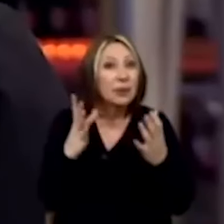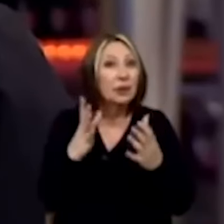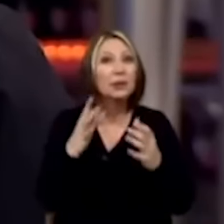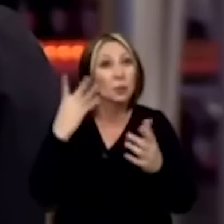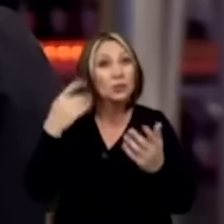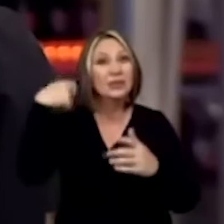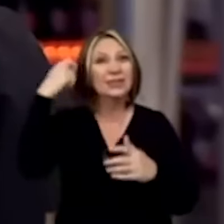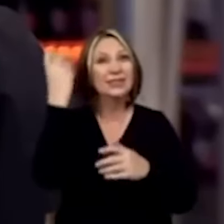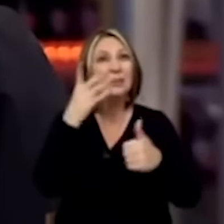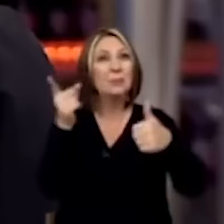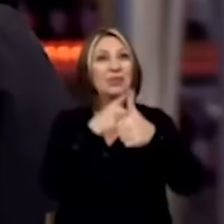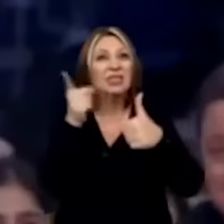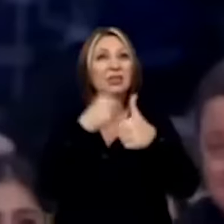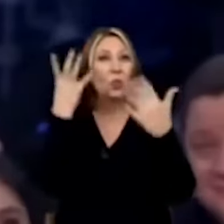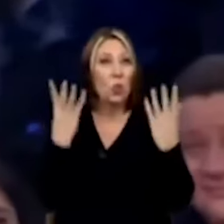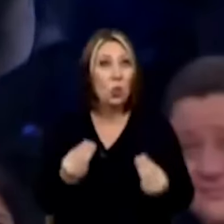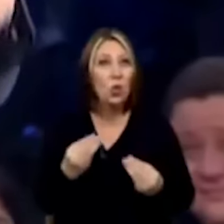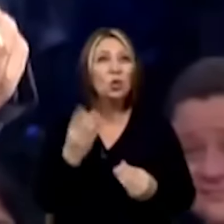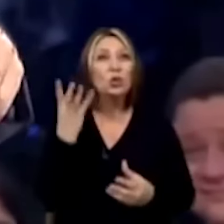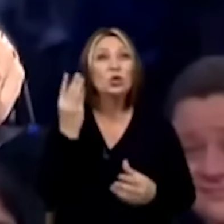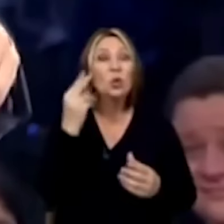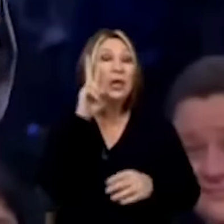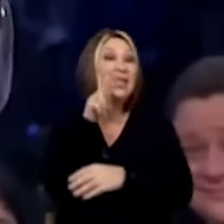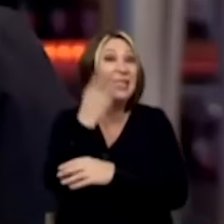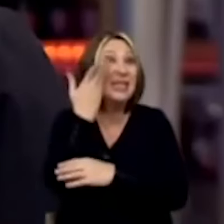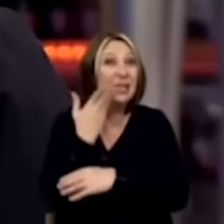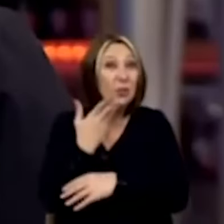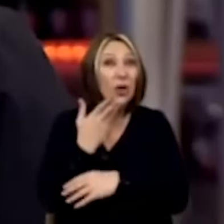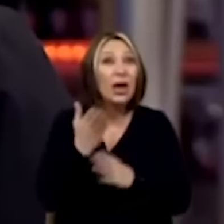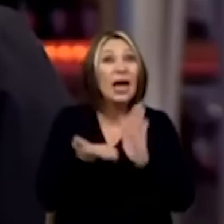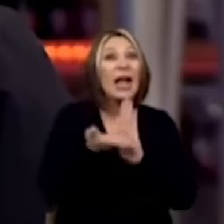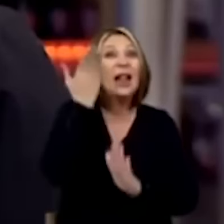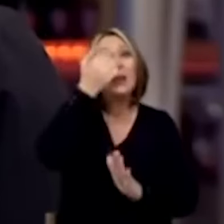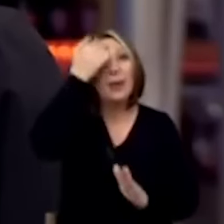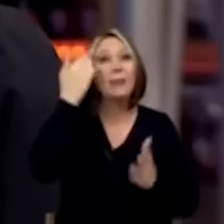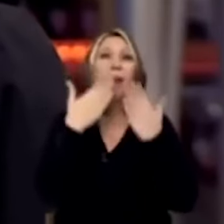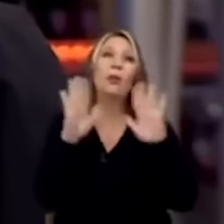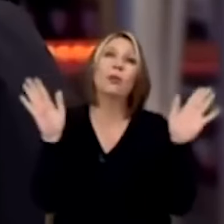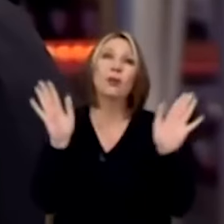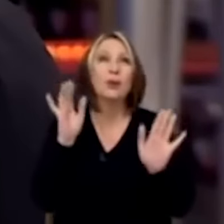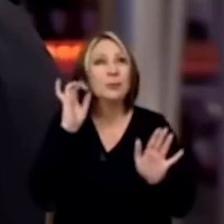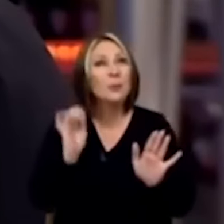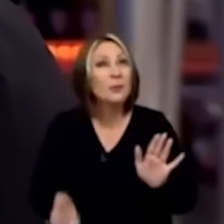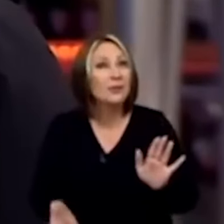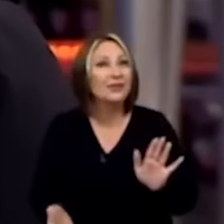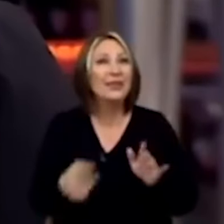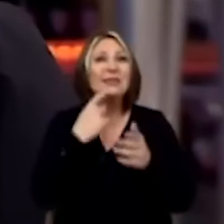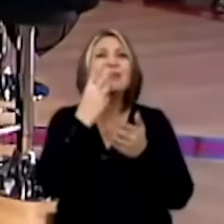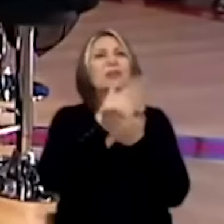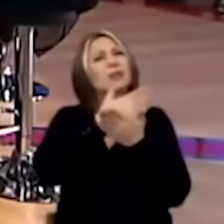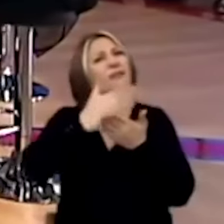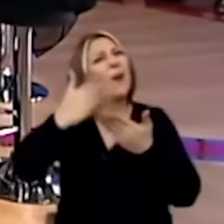Çünkü diziniz birinci olup duruyor. Çok izleniyor. Kaldırılma imkanı yok. Bu yıllarca böyle